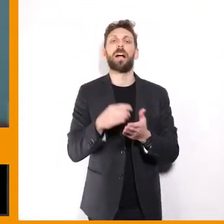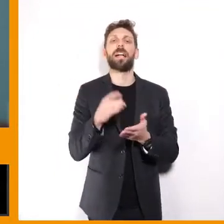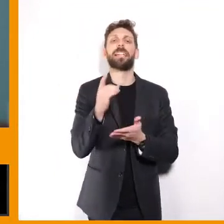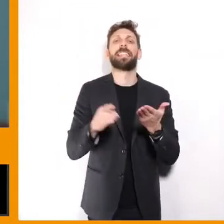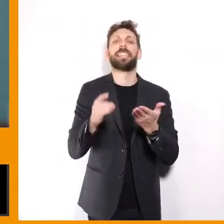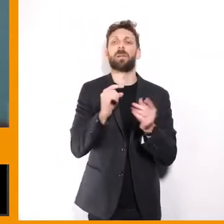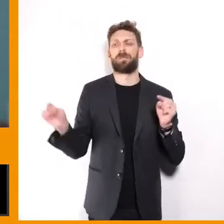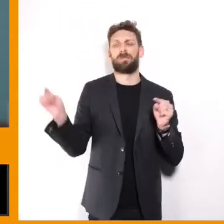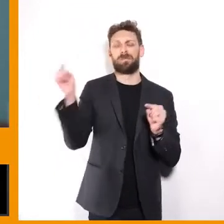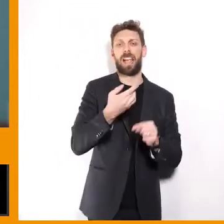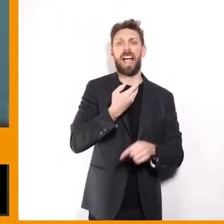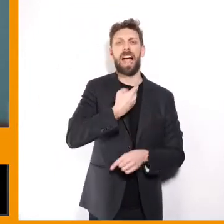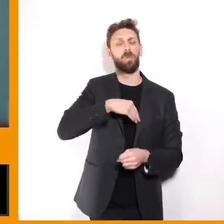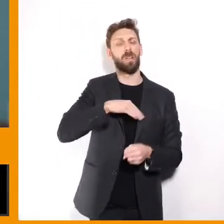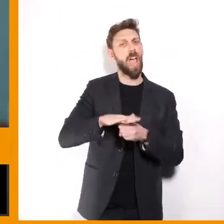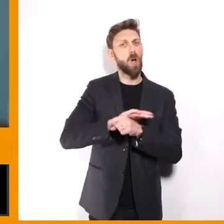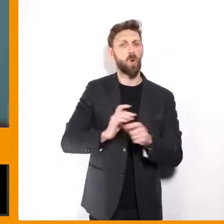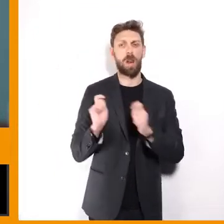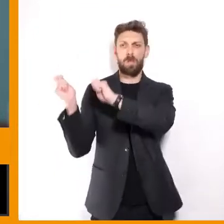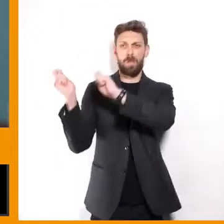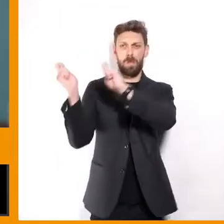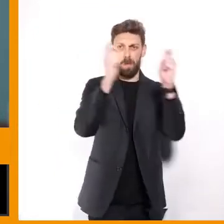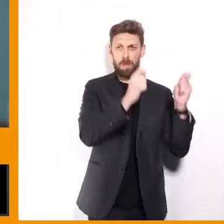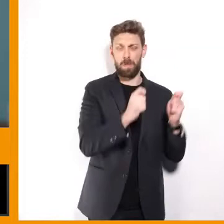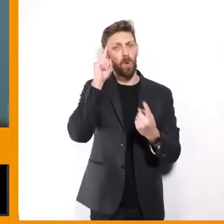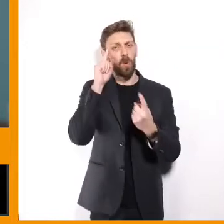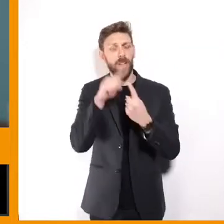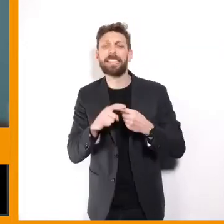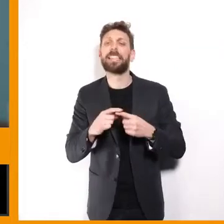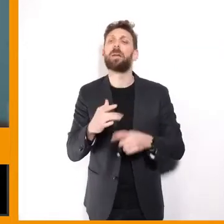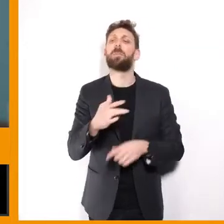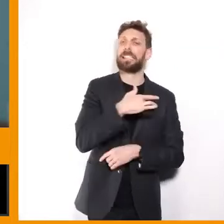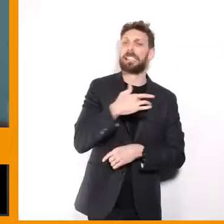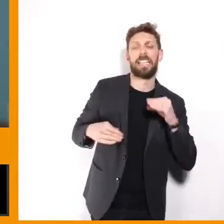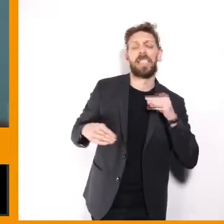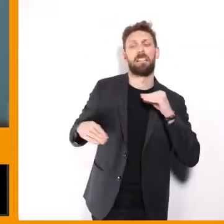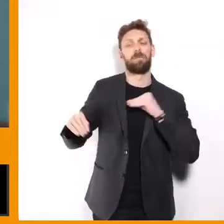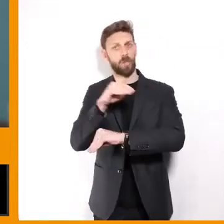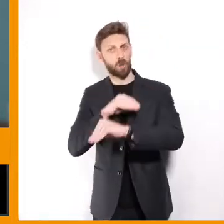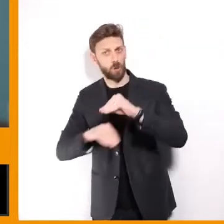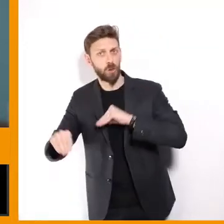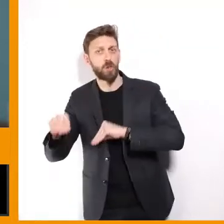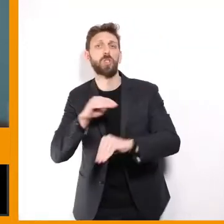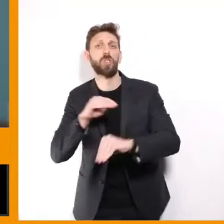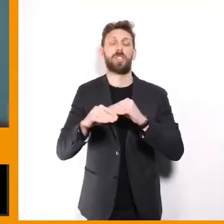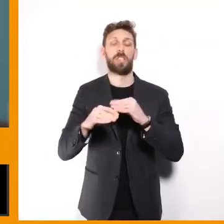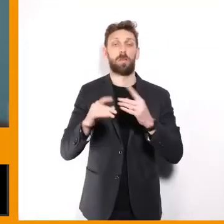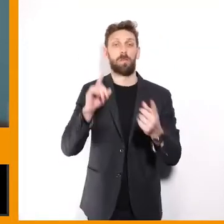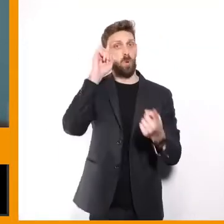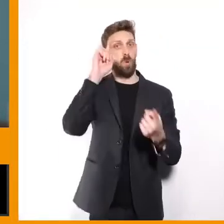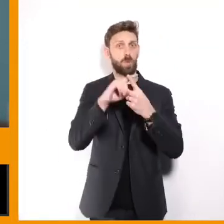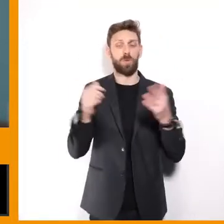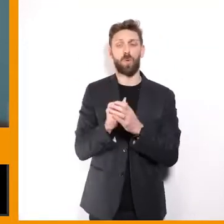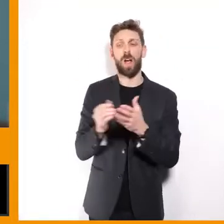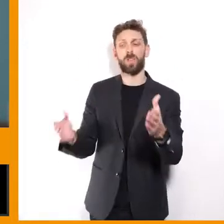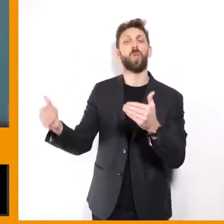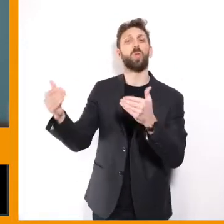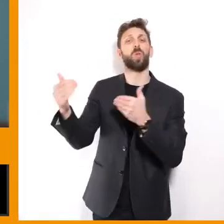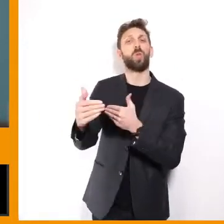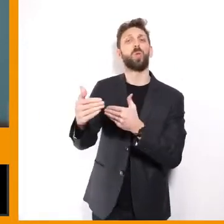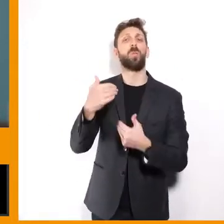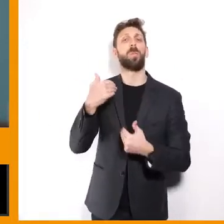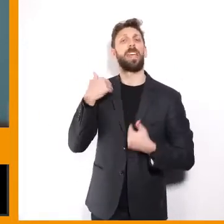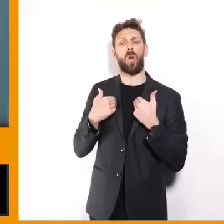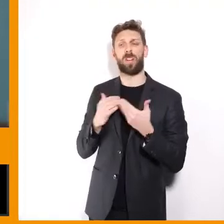aussi responsables en matière sanitaire et de santé, ce qui leur permettra vraiment de couvrir le champ du handicap complètement.